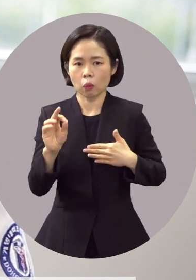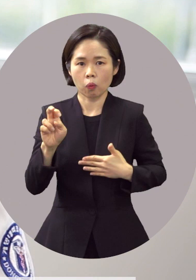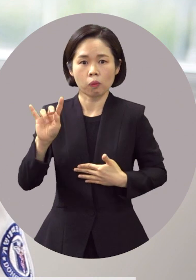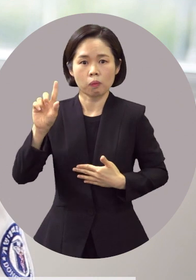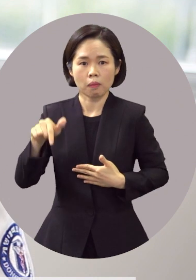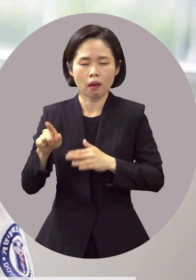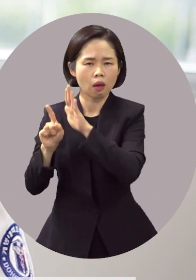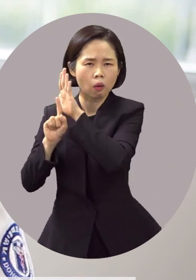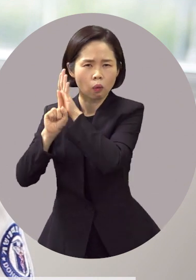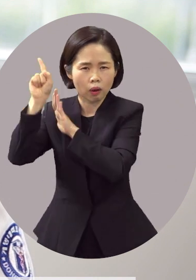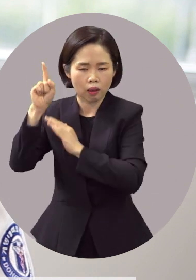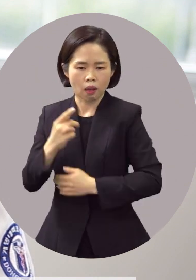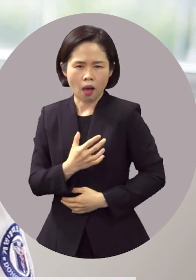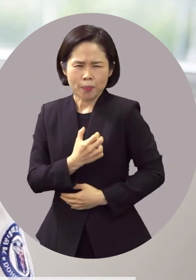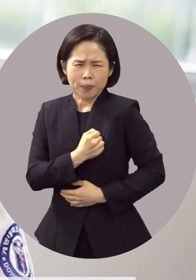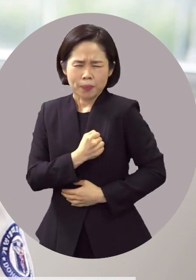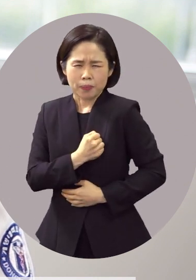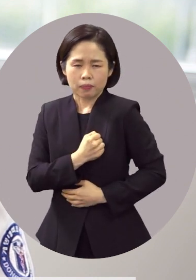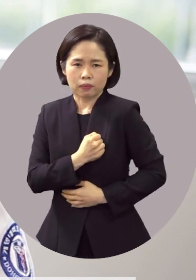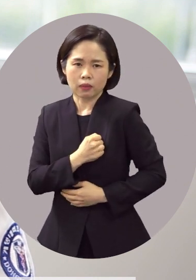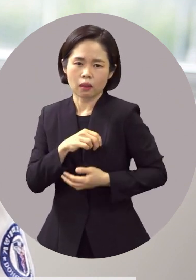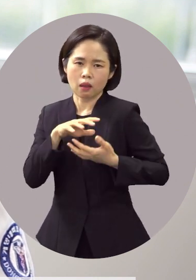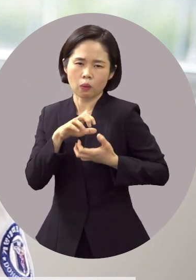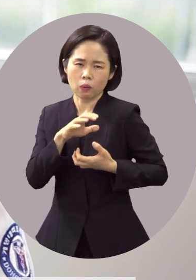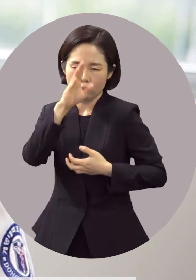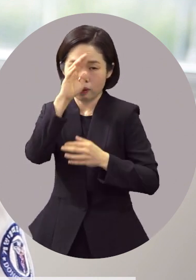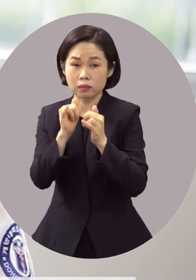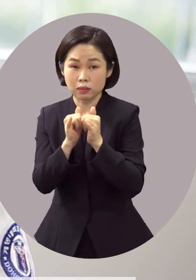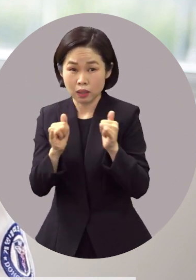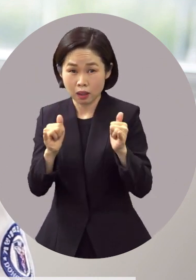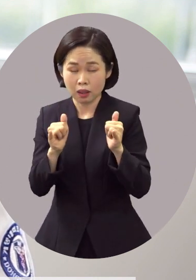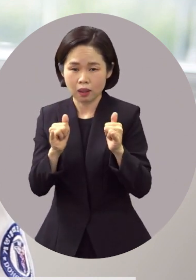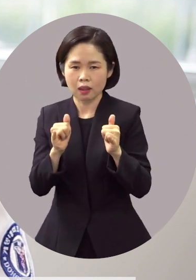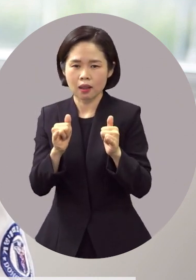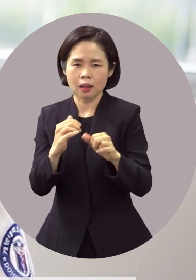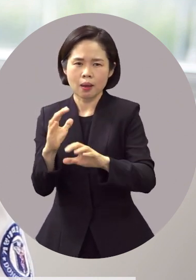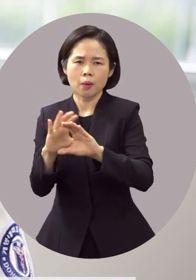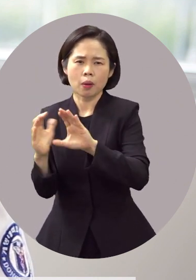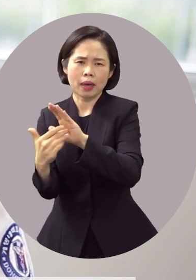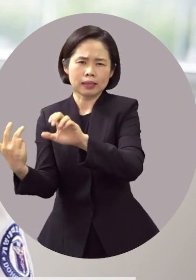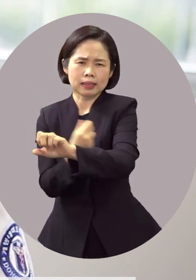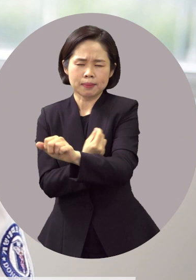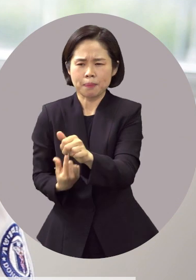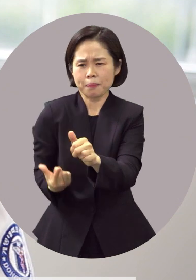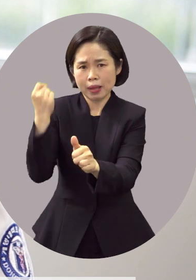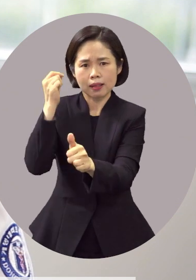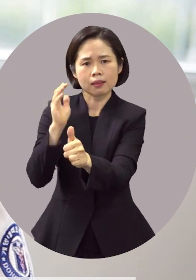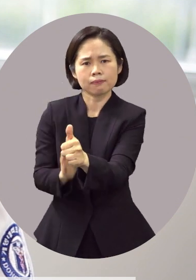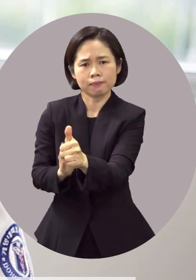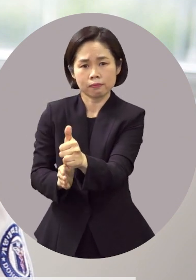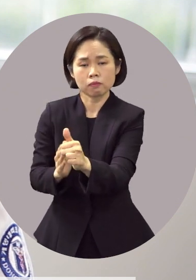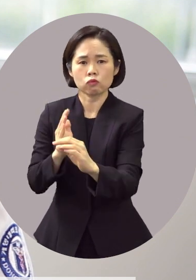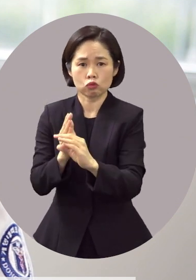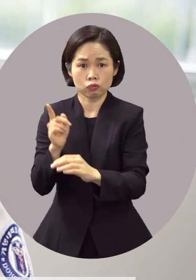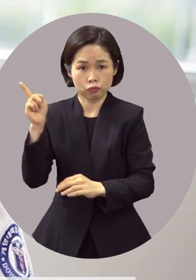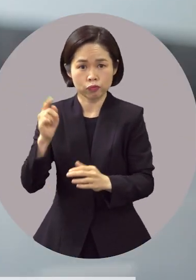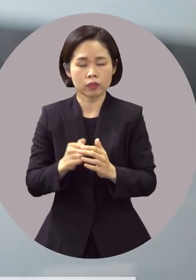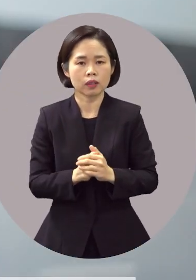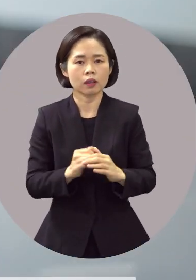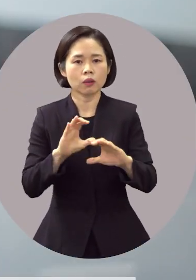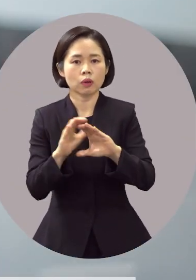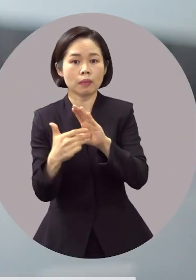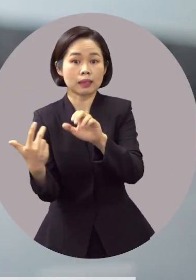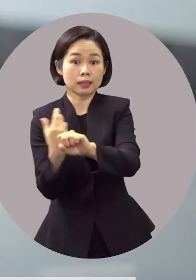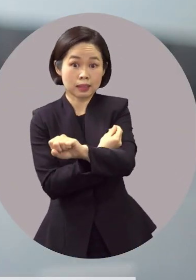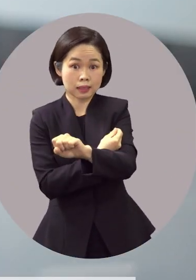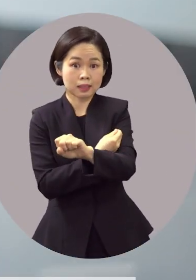증상이 심한 폐동맥 고혈압, 협심증, 심부전 환자 등에서 가능하면 빨리 백신을 맞을 것을 권고하고 있습니다.